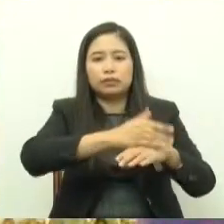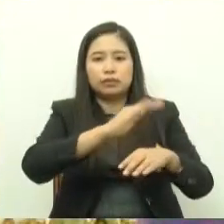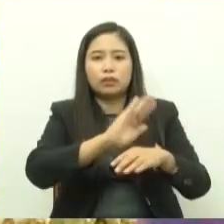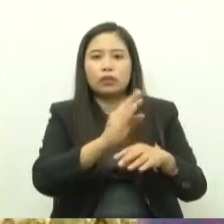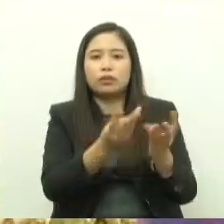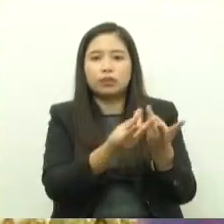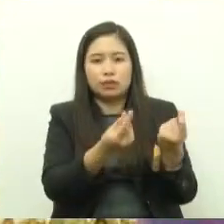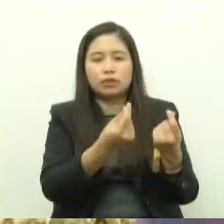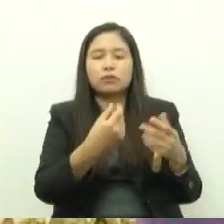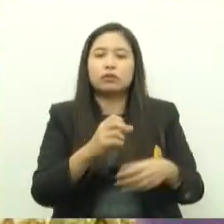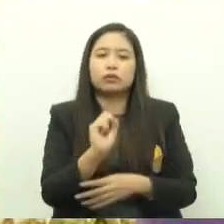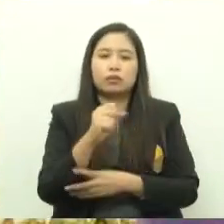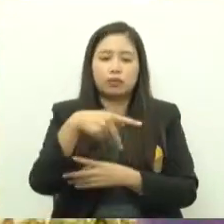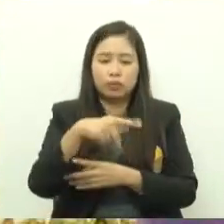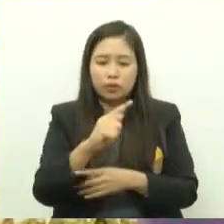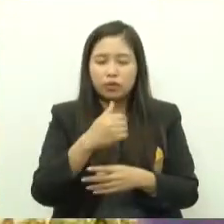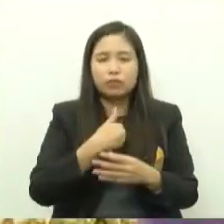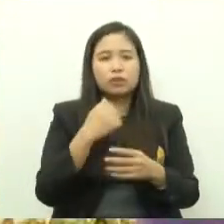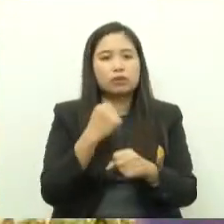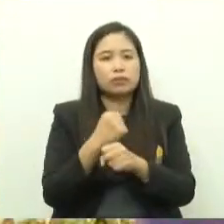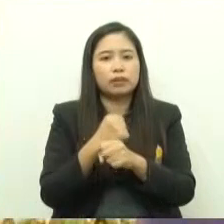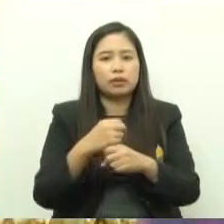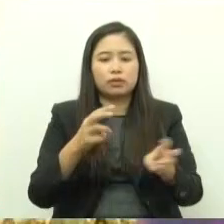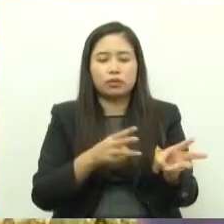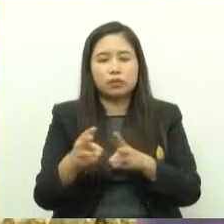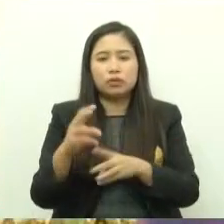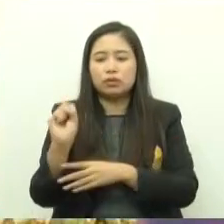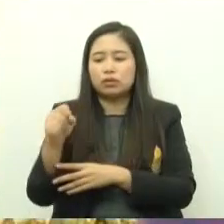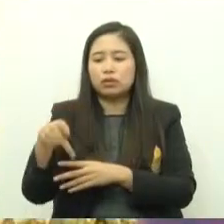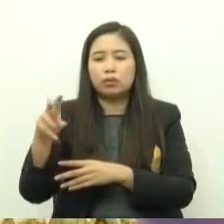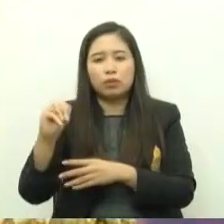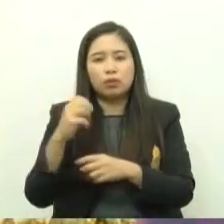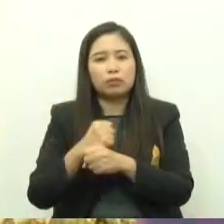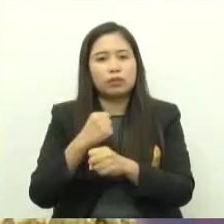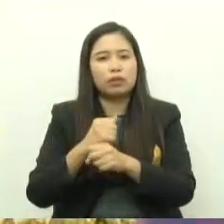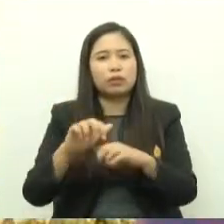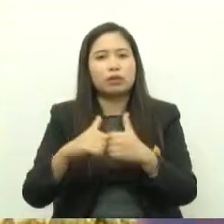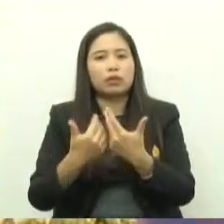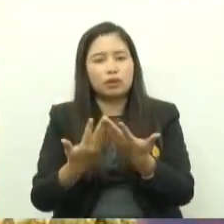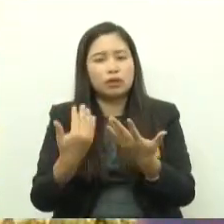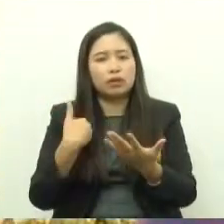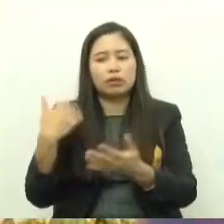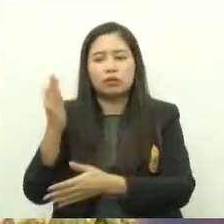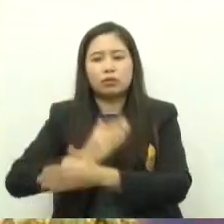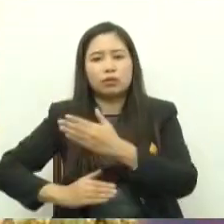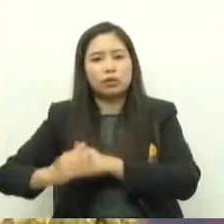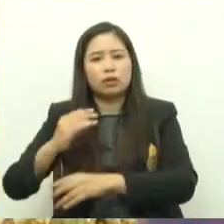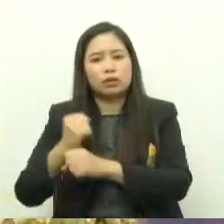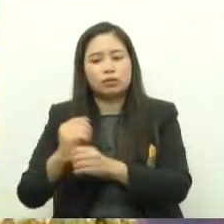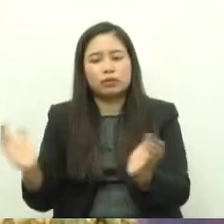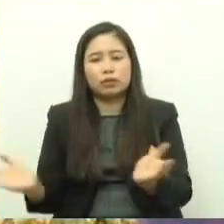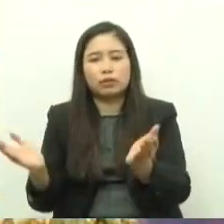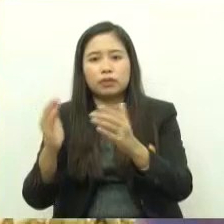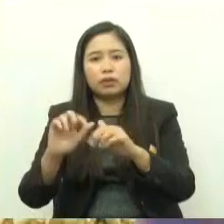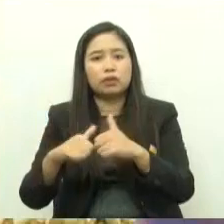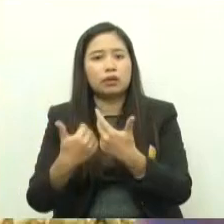ประถมว่ามีการขับเคลื่อนงานอย่างไรมัธยมขับเคลื่อนงานอย่างไรแล้วการศึกษาพิเศษมีการขับเคลื่อนอย่างไรและมี